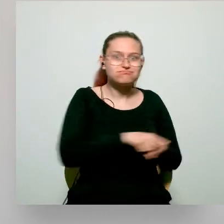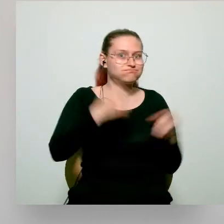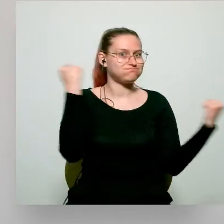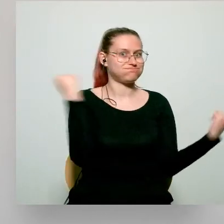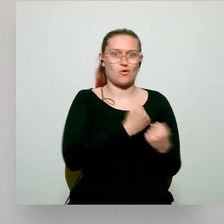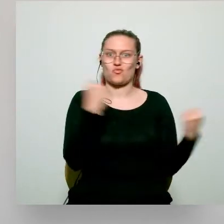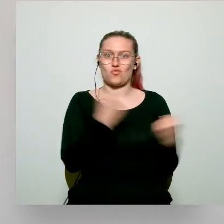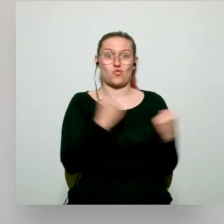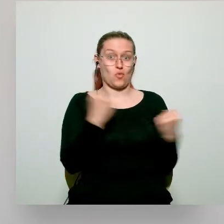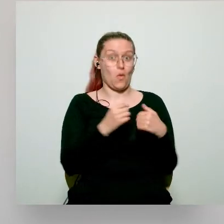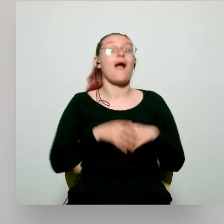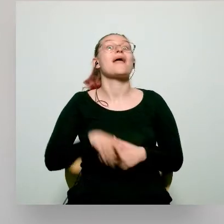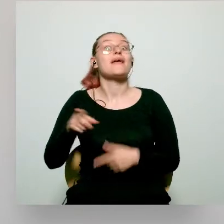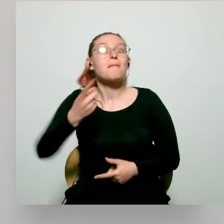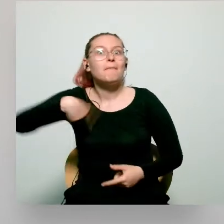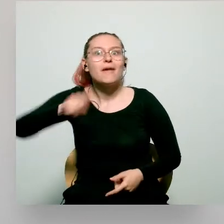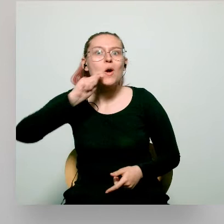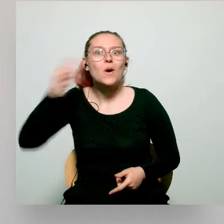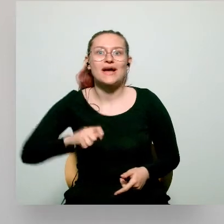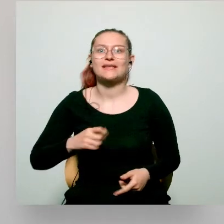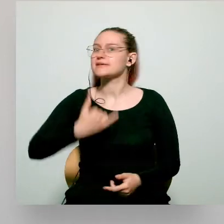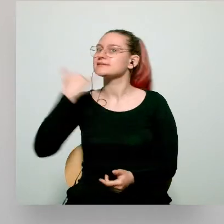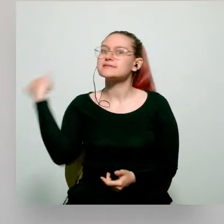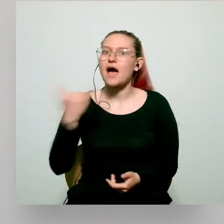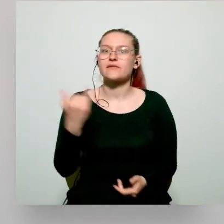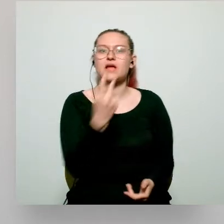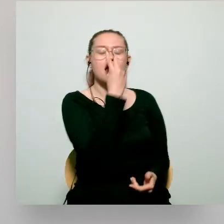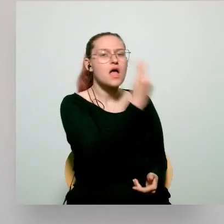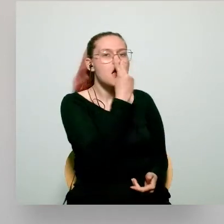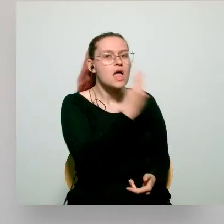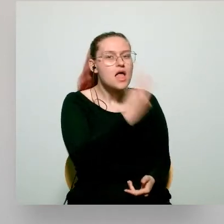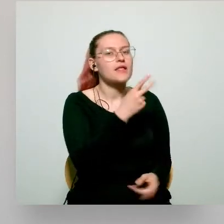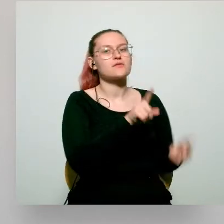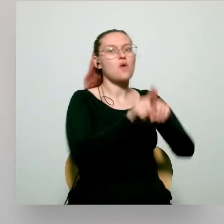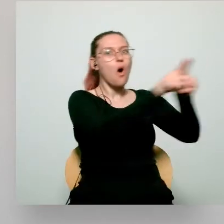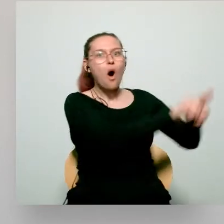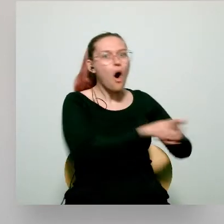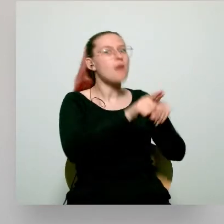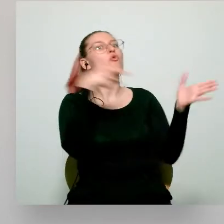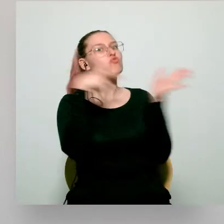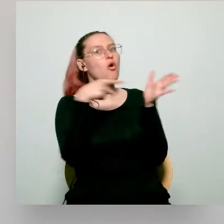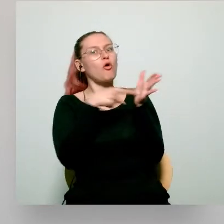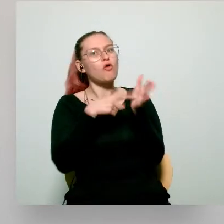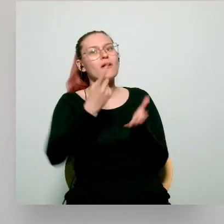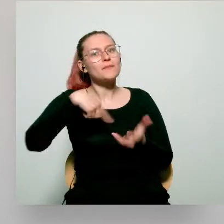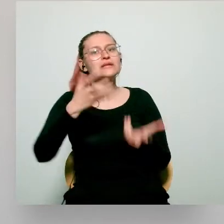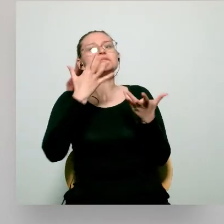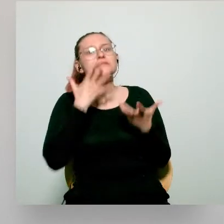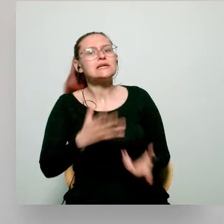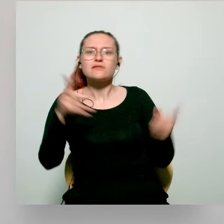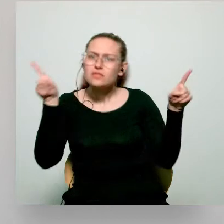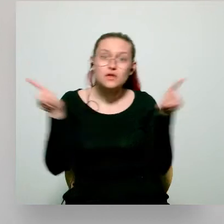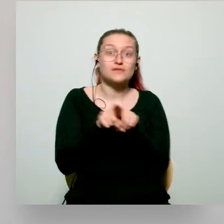się przez wiele lat ideałem, do którego dążymy. Okazało się, że nasza niehomogeniczność, nasza